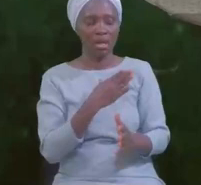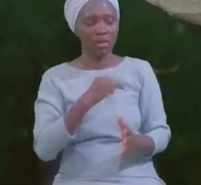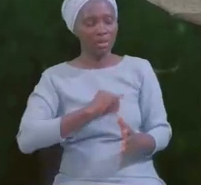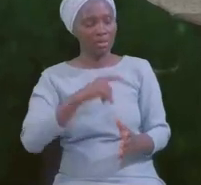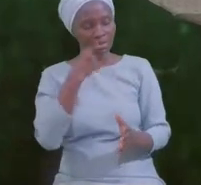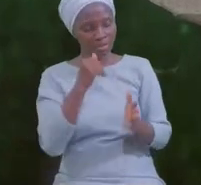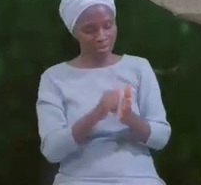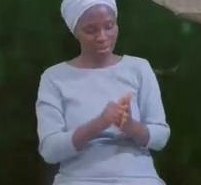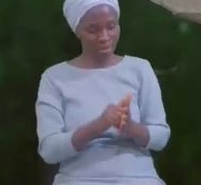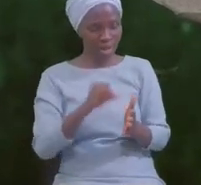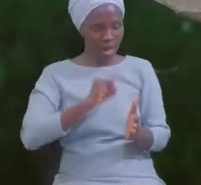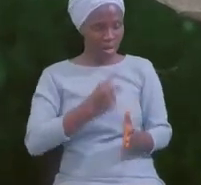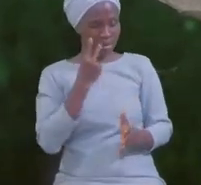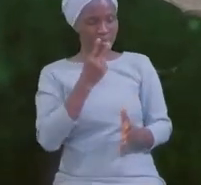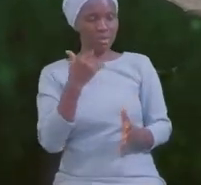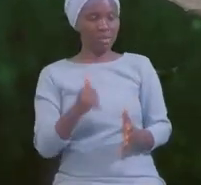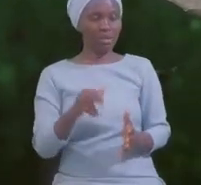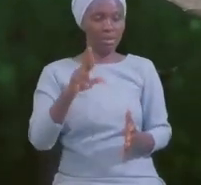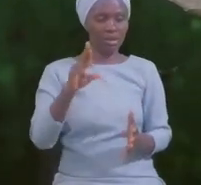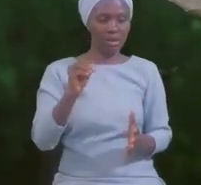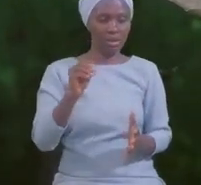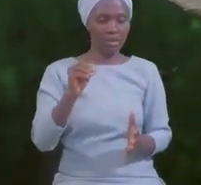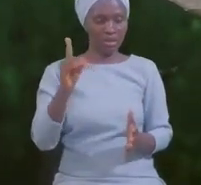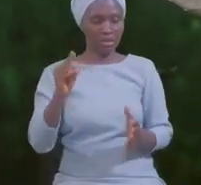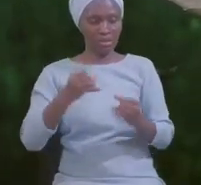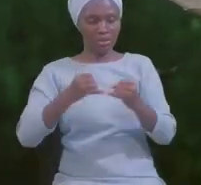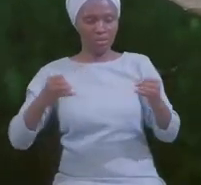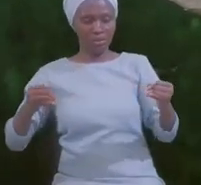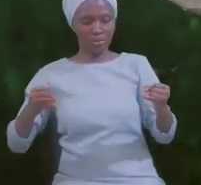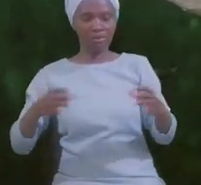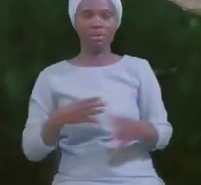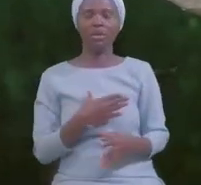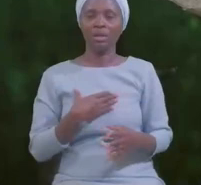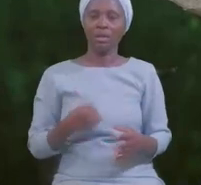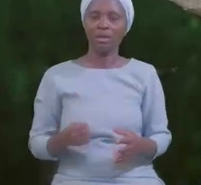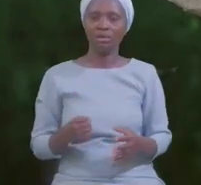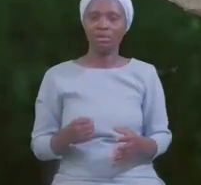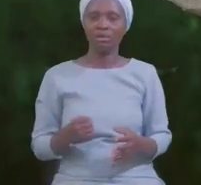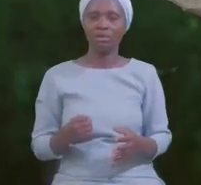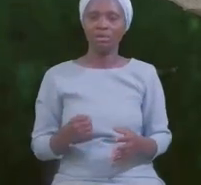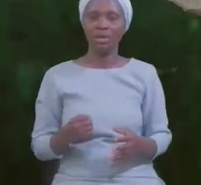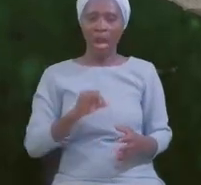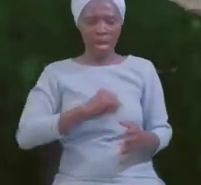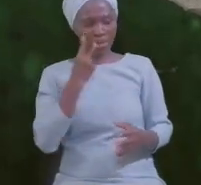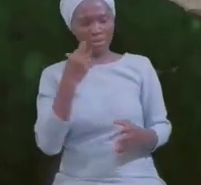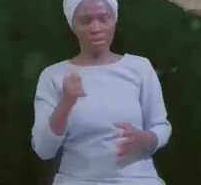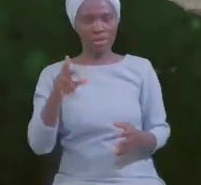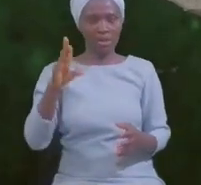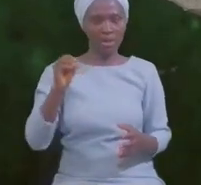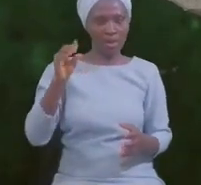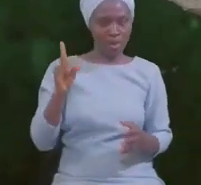vois une branche d'amandier. Je vois une